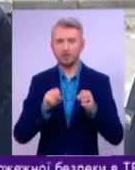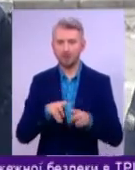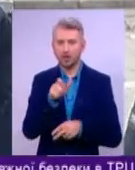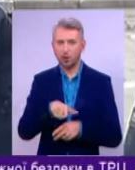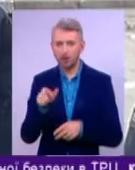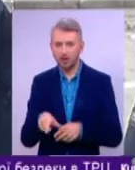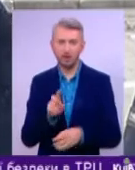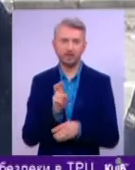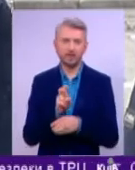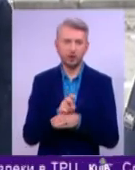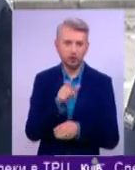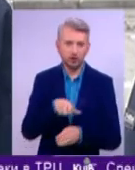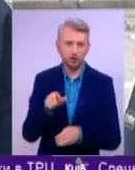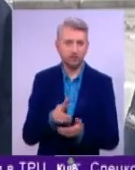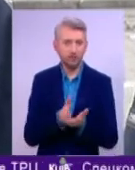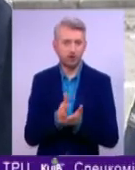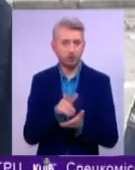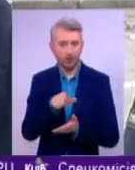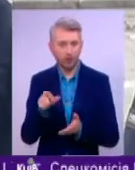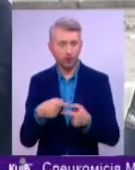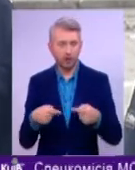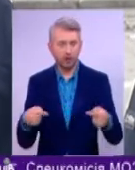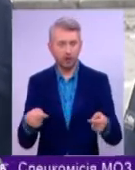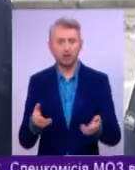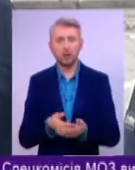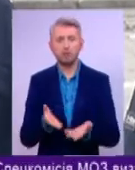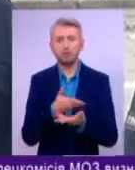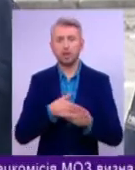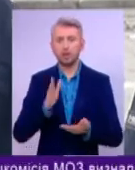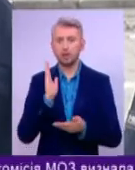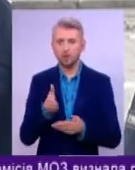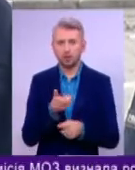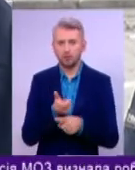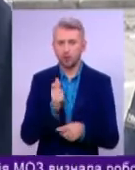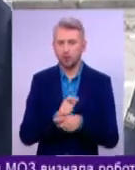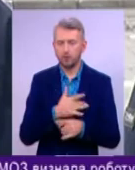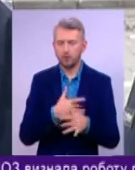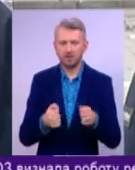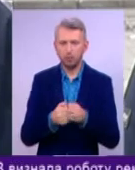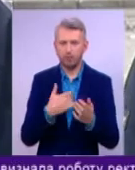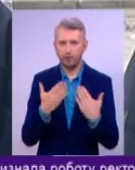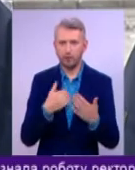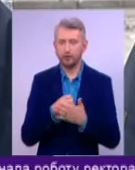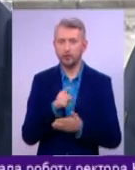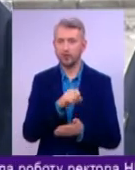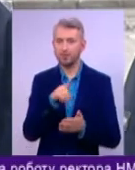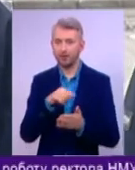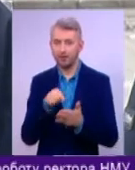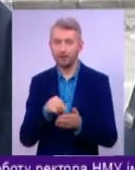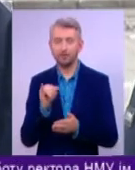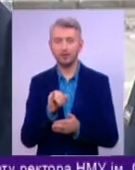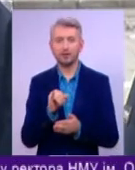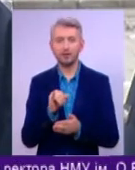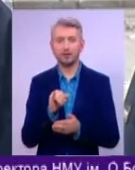громадян, відвідувачів, персоналу і так далі, ми будемо досить принципово підходити до цих питань і